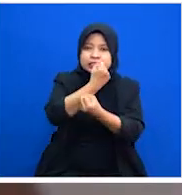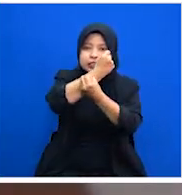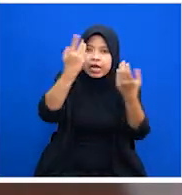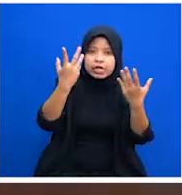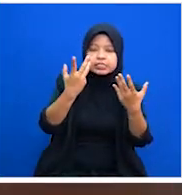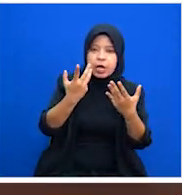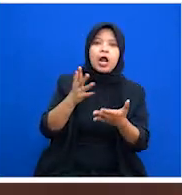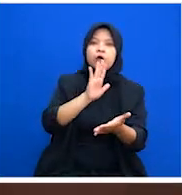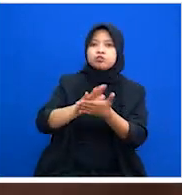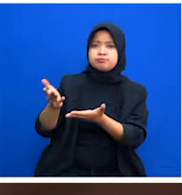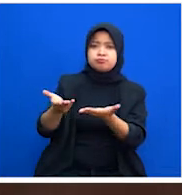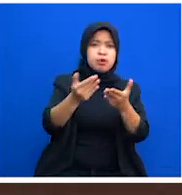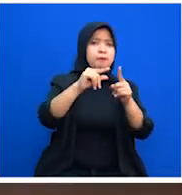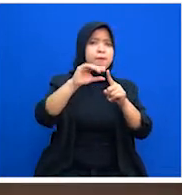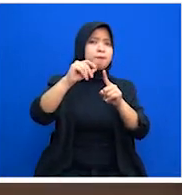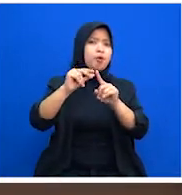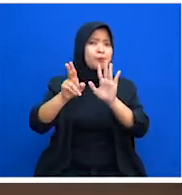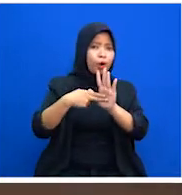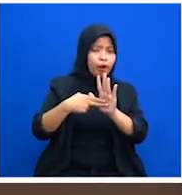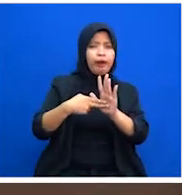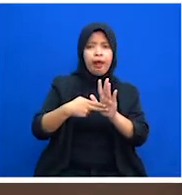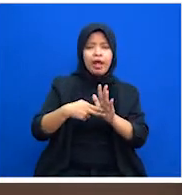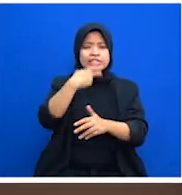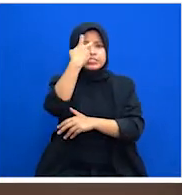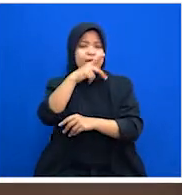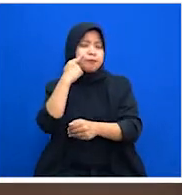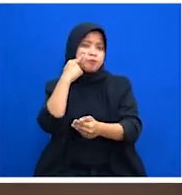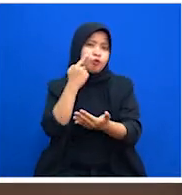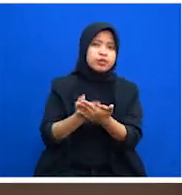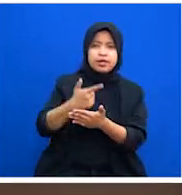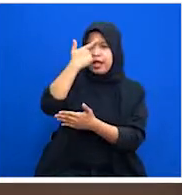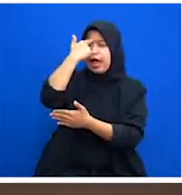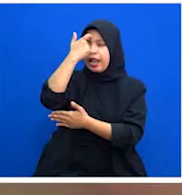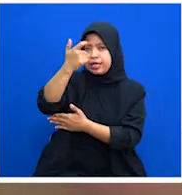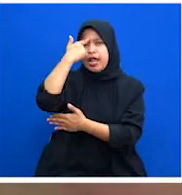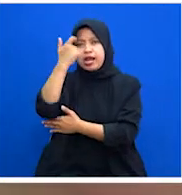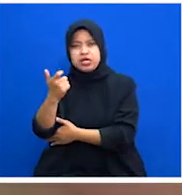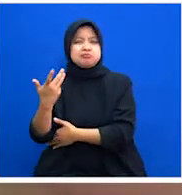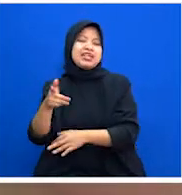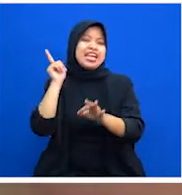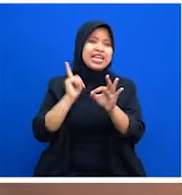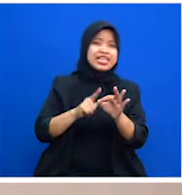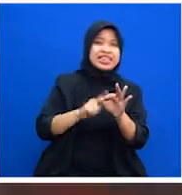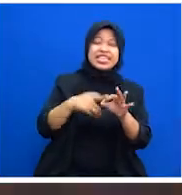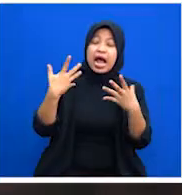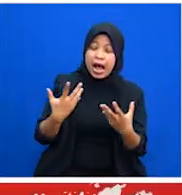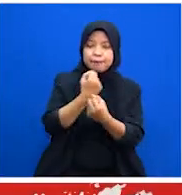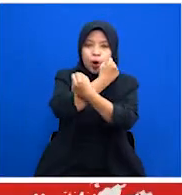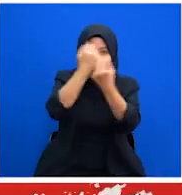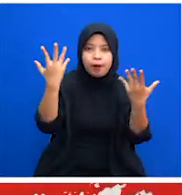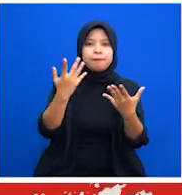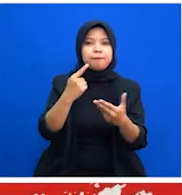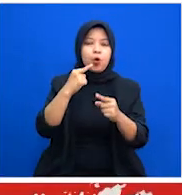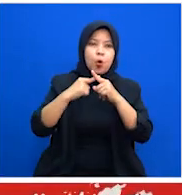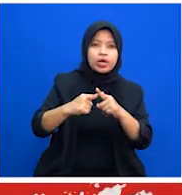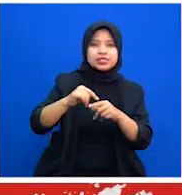kejelasannya kita kembalikan ke Popon Kerok yang akan cek fakta dengan ahlinya ahli intinya inti ungkap hop